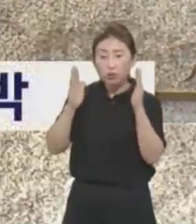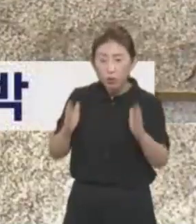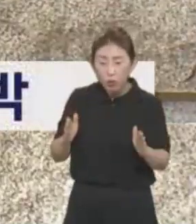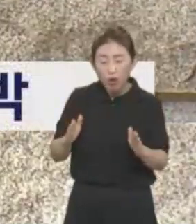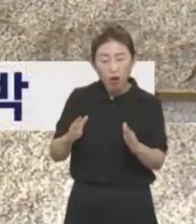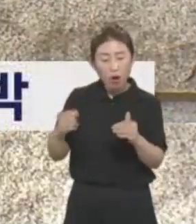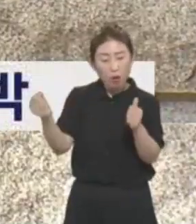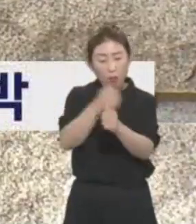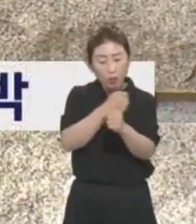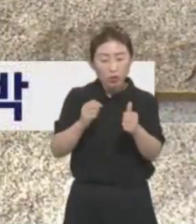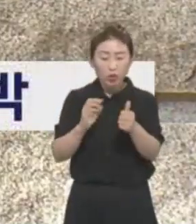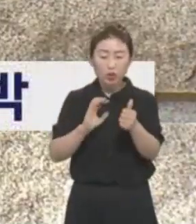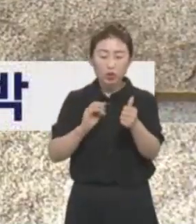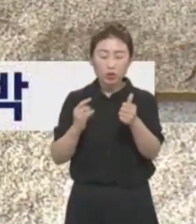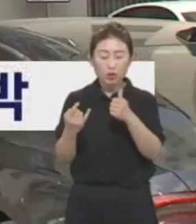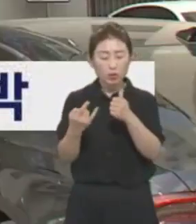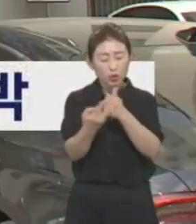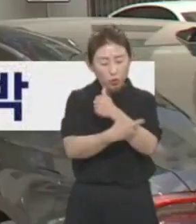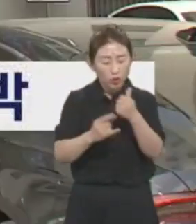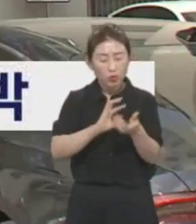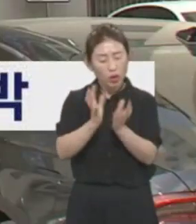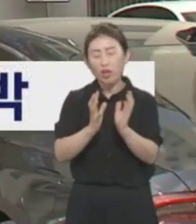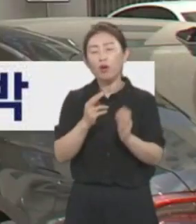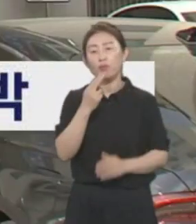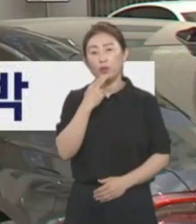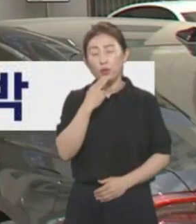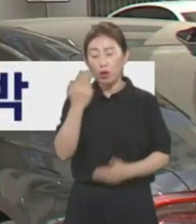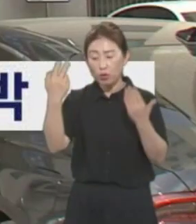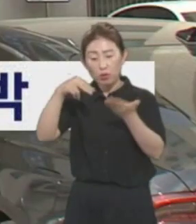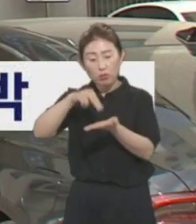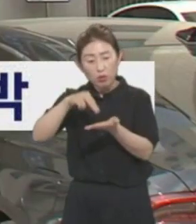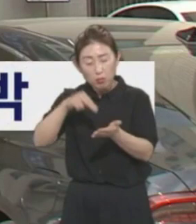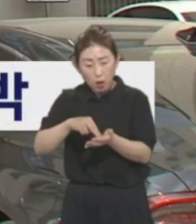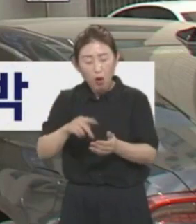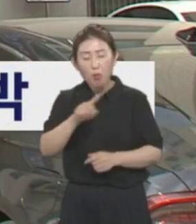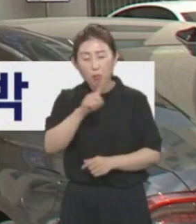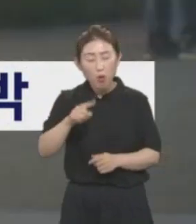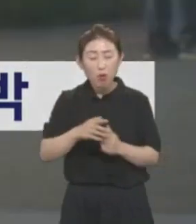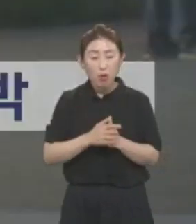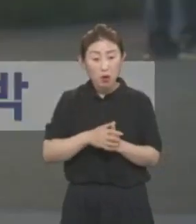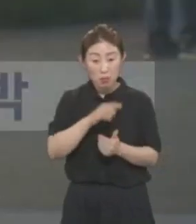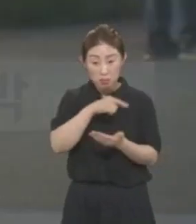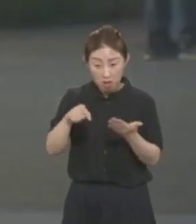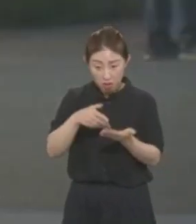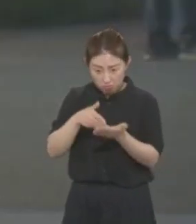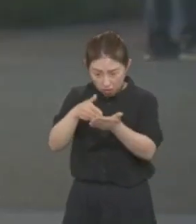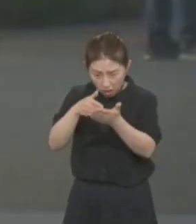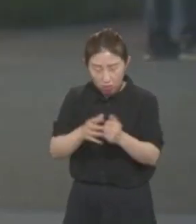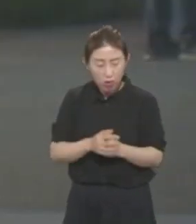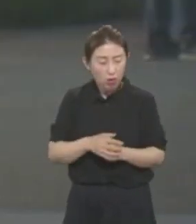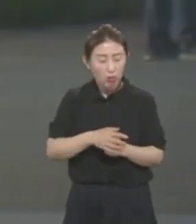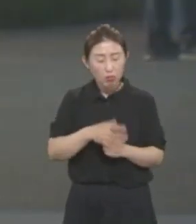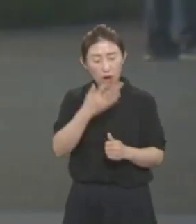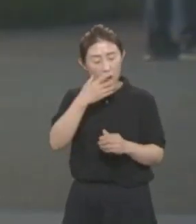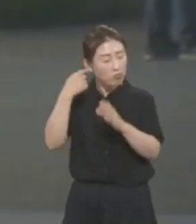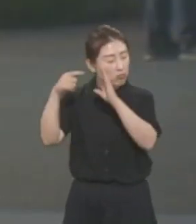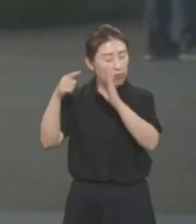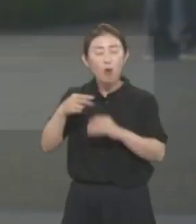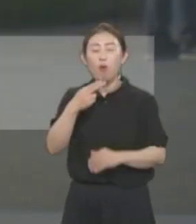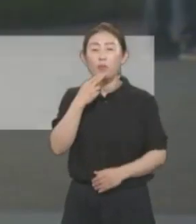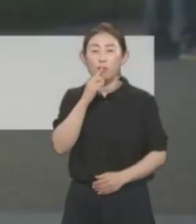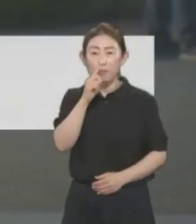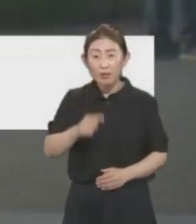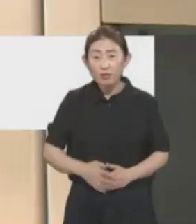관련 학교폭력위원회는 열린 적이 없었고 학교 측도 피해 사실을 묵살하지 않았다고 반박했습니다. 어떤 피해